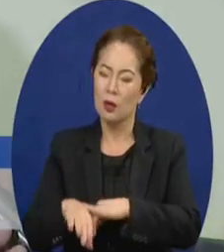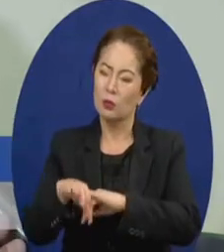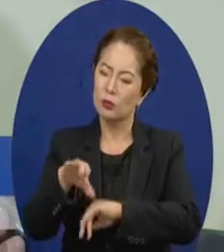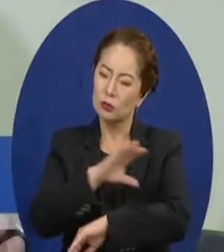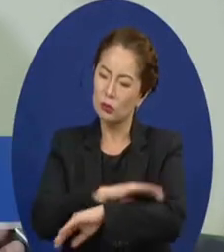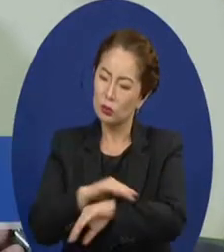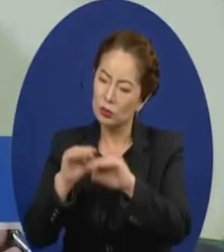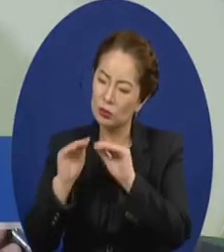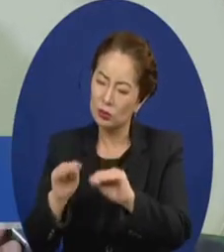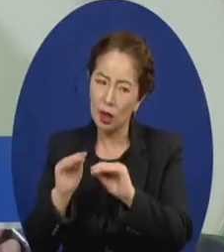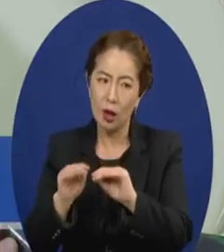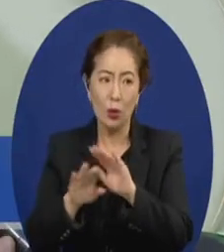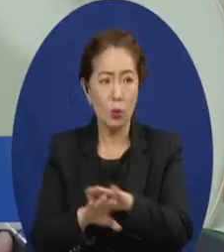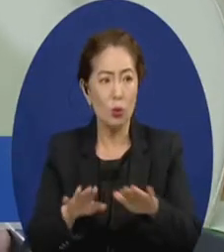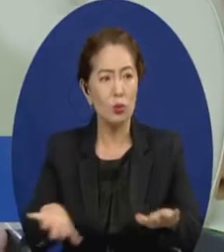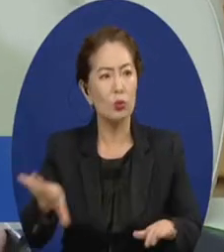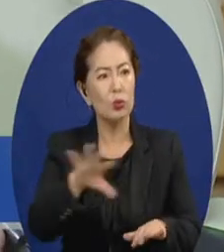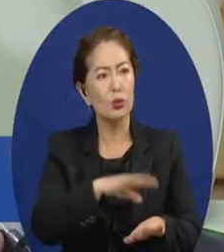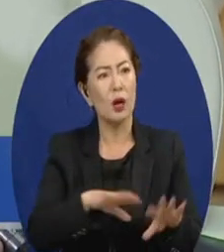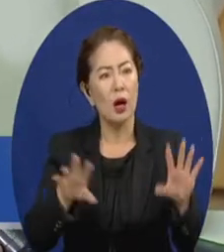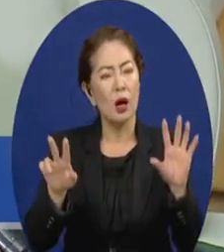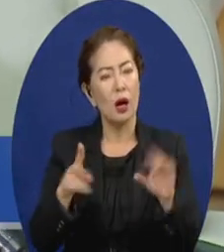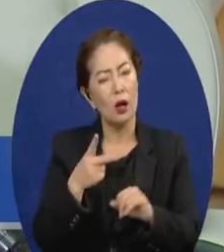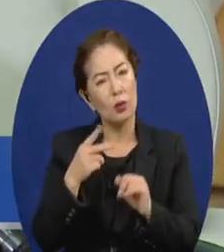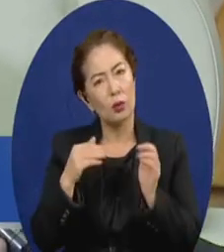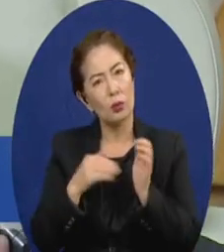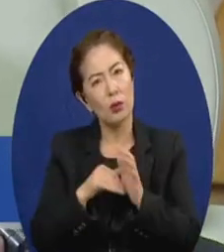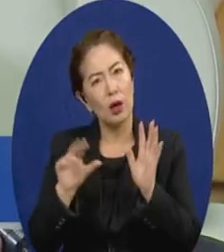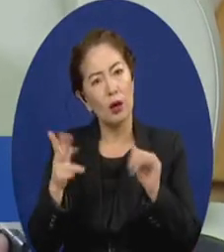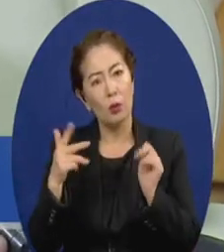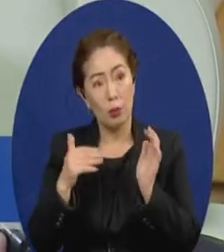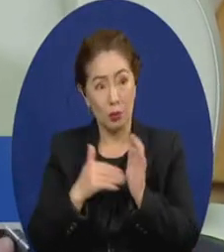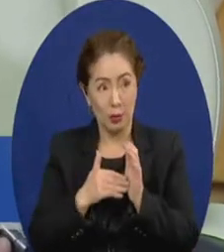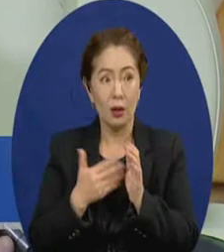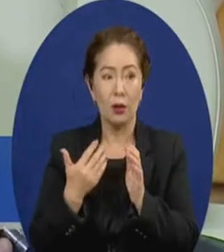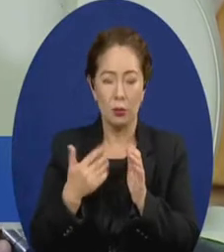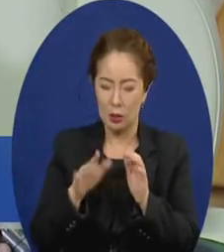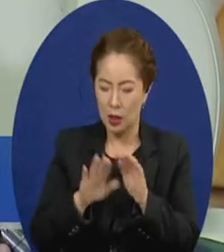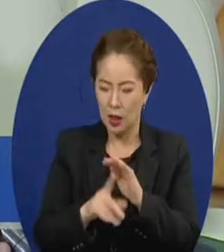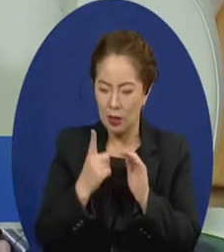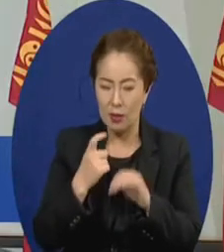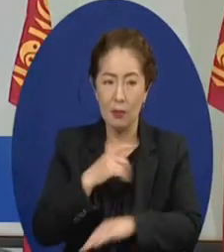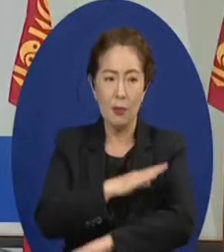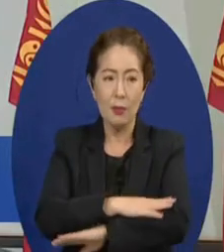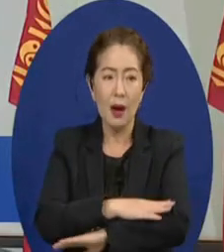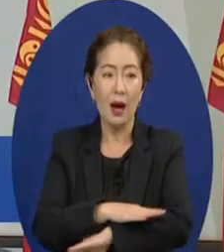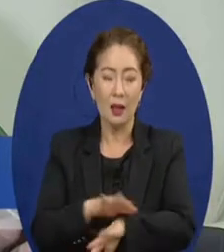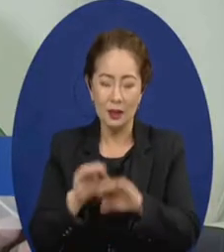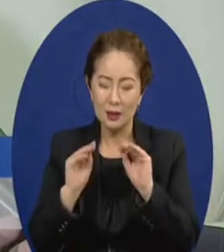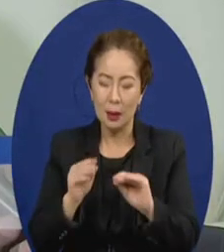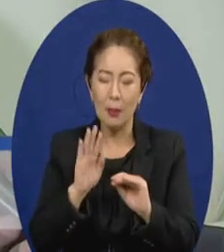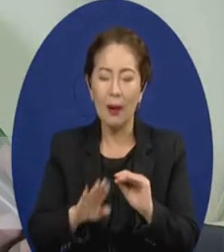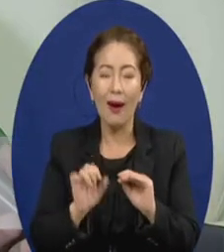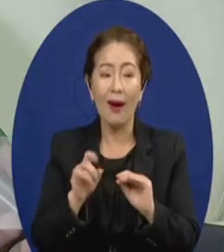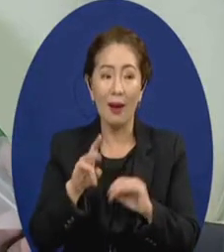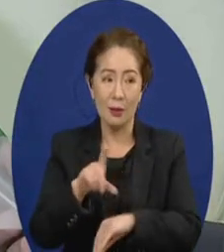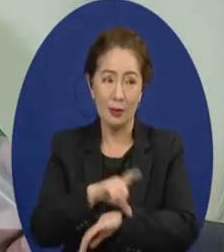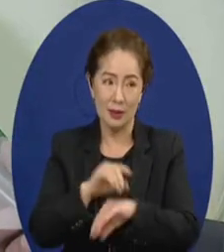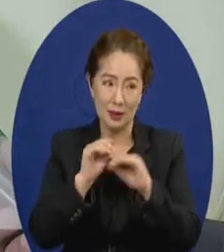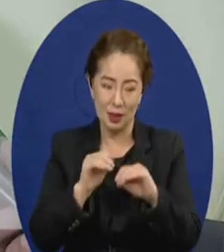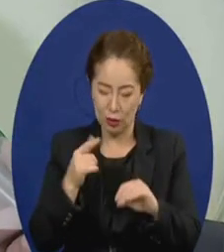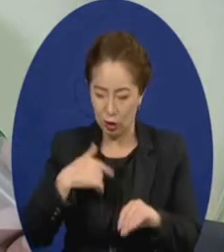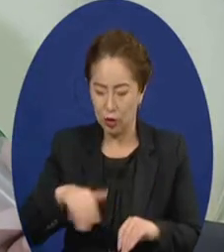хүмүүжүүлсэн хүүхдүүд бол 12-13 мянга хүрсэн байлээ. Багангийн мэрэгчлээ шүү дээ. Одоо бол яах